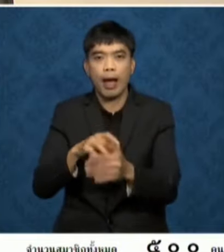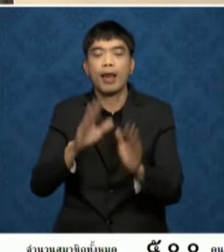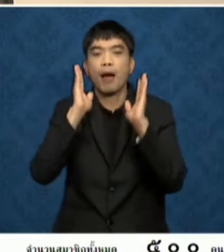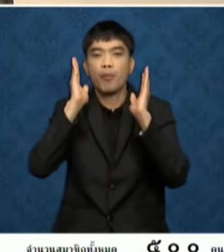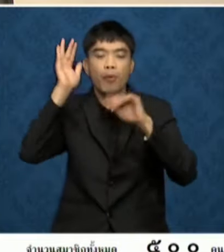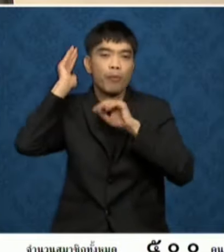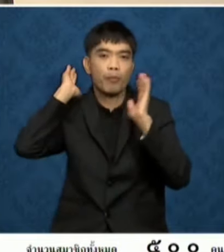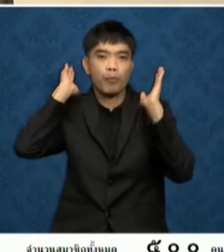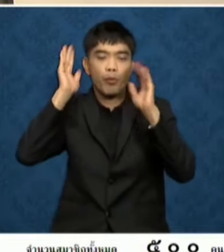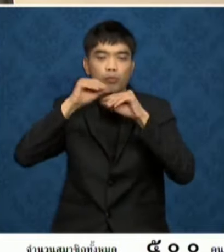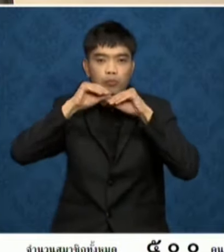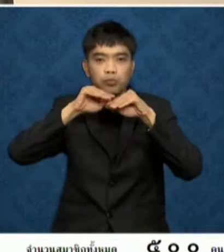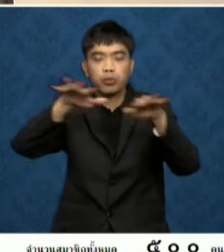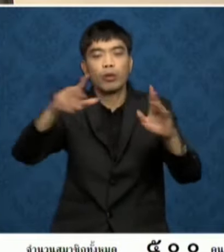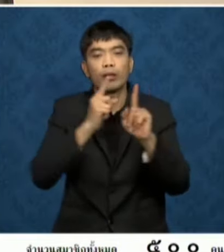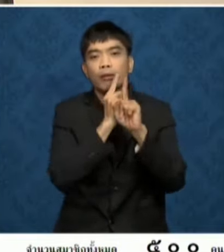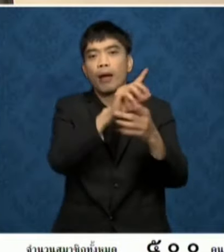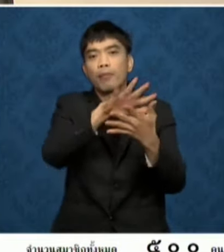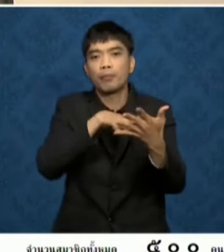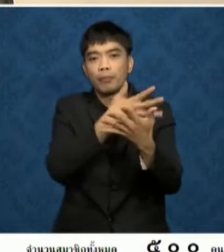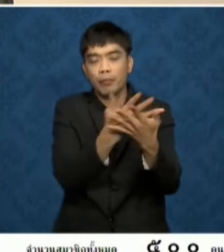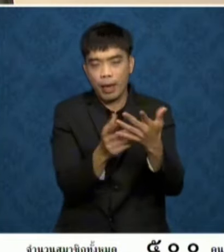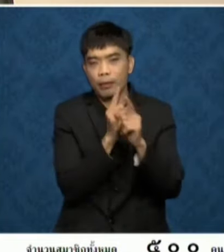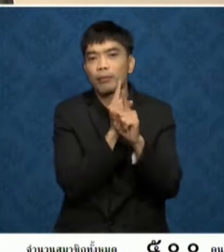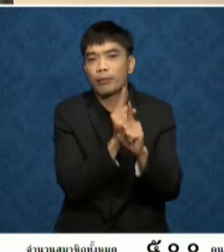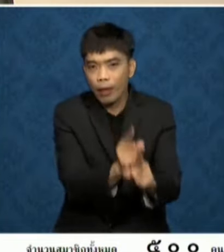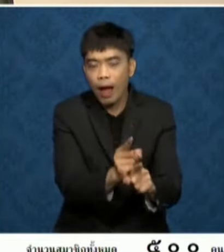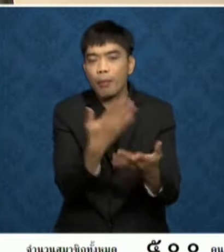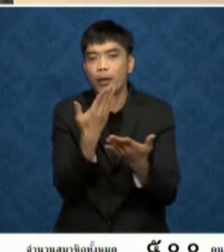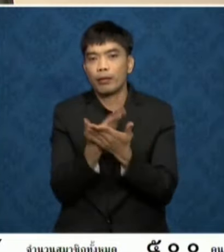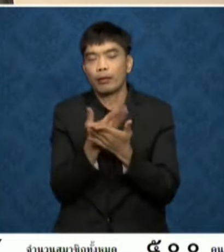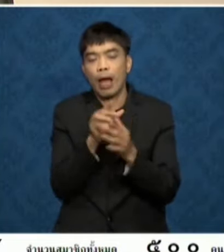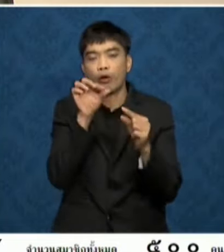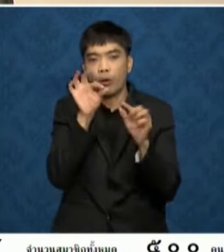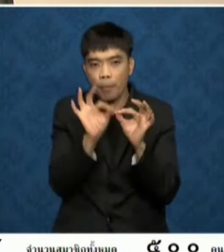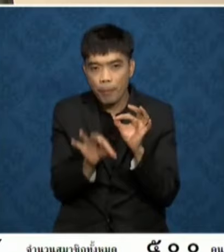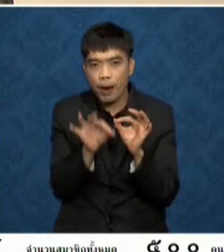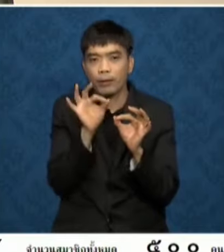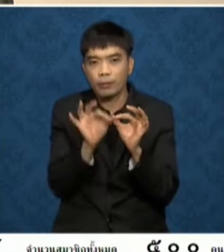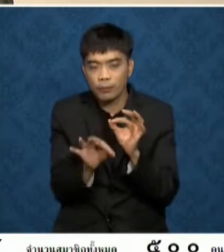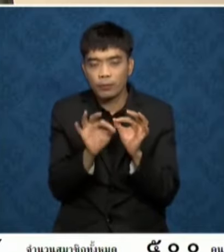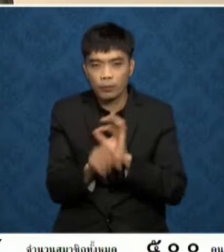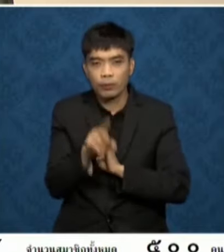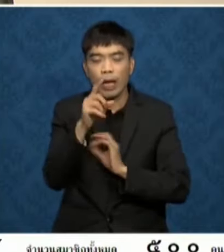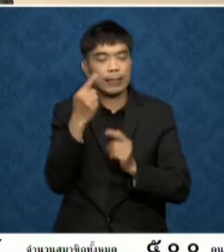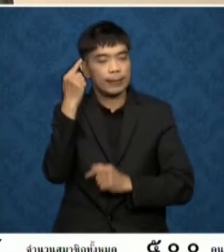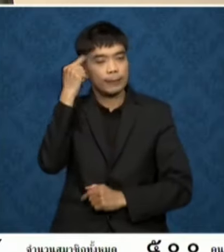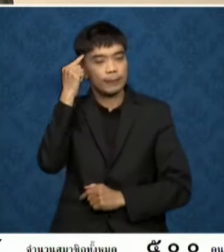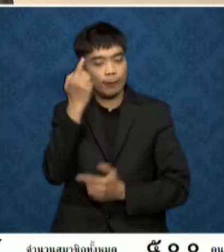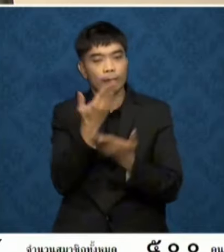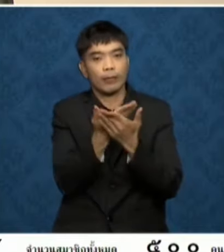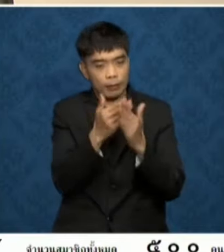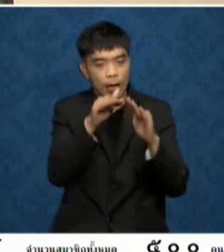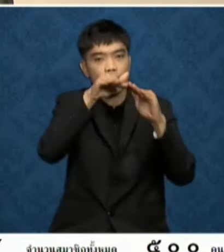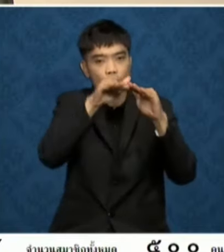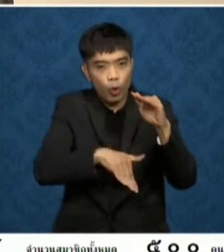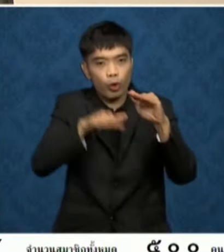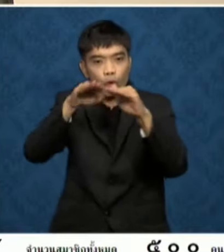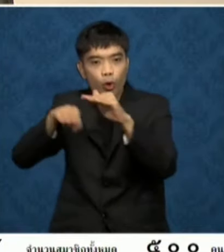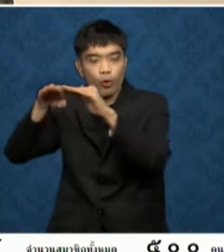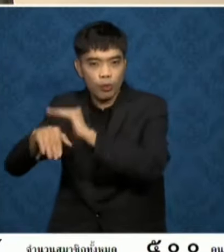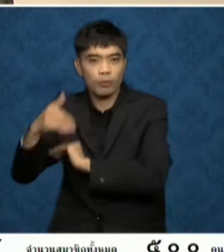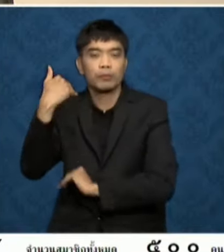ามแผนงานต้องพิจารณาความเหมาะสมแล้วก็ต้องประหยัดก็เป็นที่มาของการปรับลดงบประมาณในหลายโครงการของกระทรวง